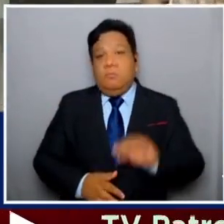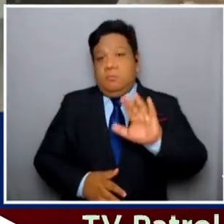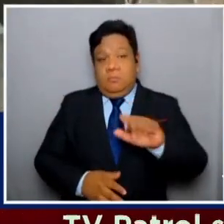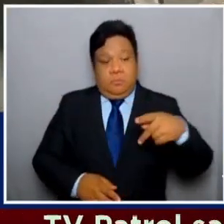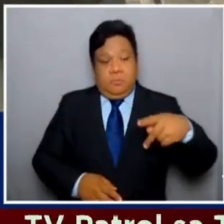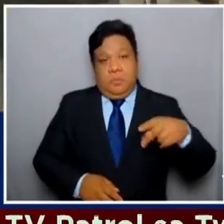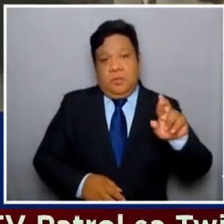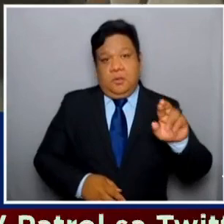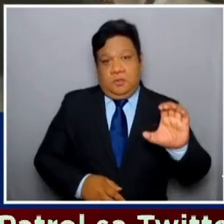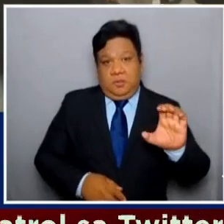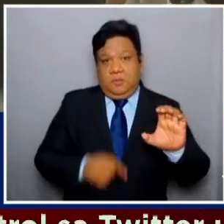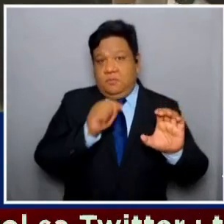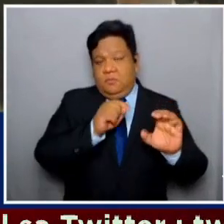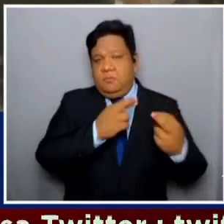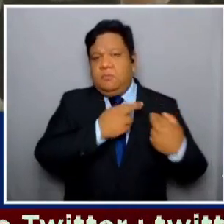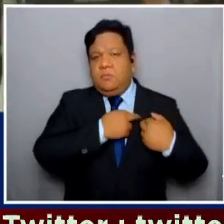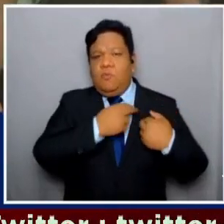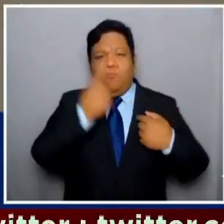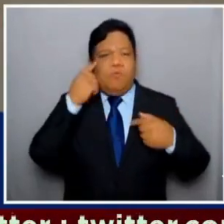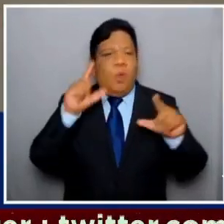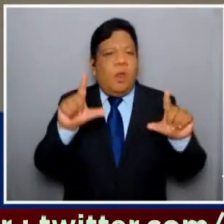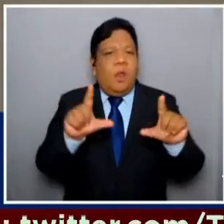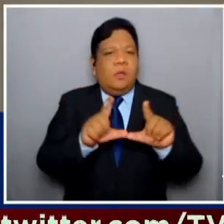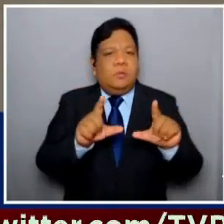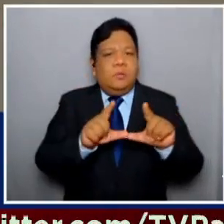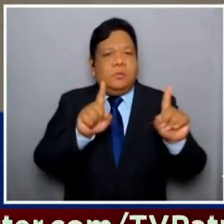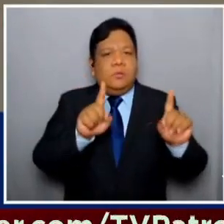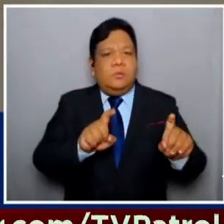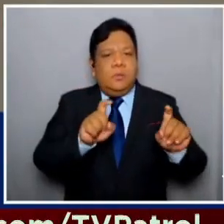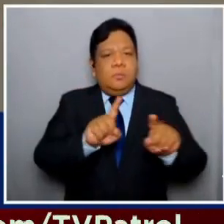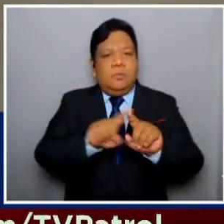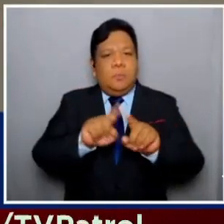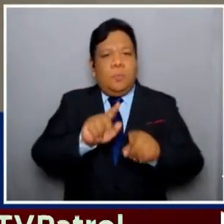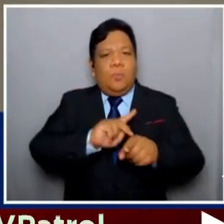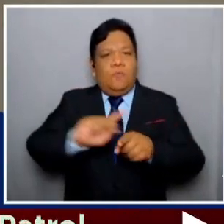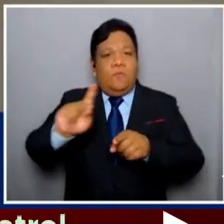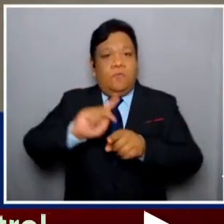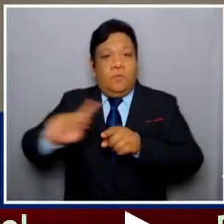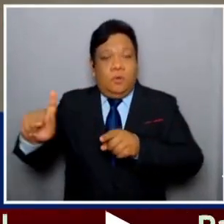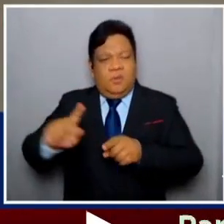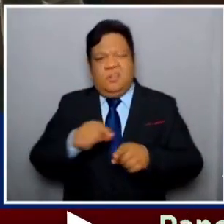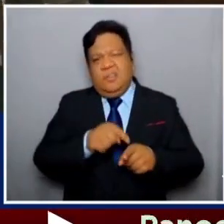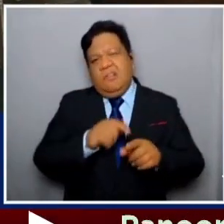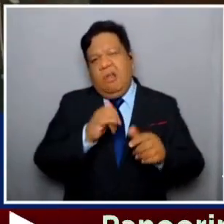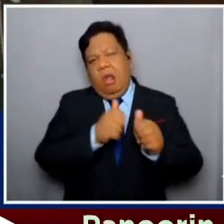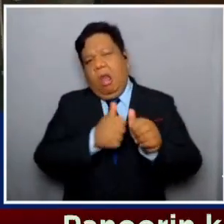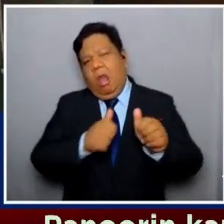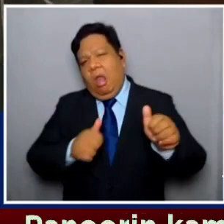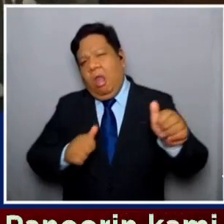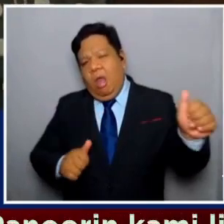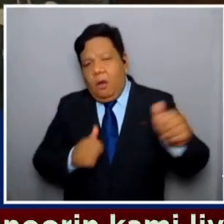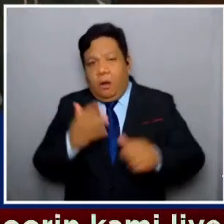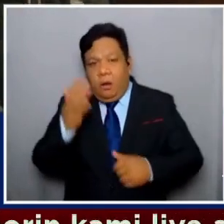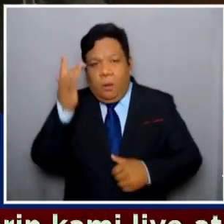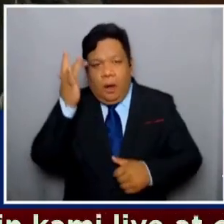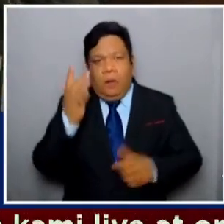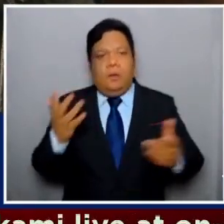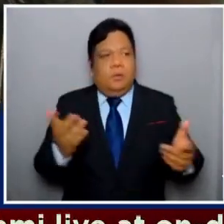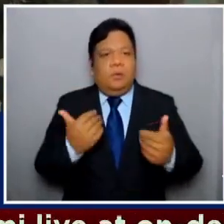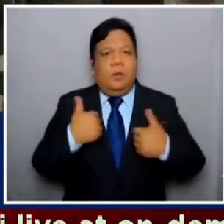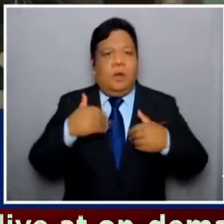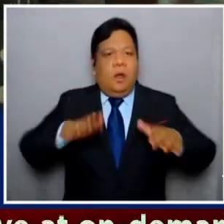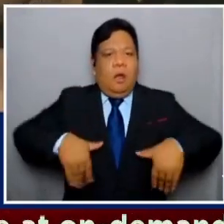sa licensure exams para sa mga profesional ay naghahabol din ng backlog para sa mga hindi nakakuha ng